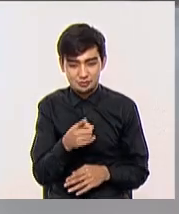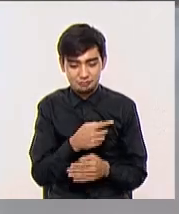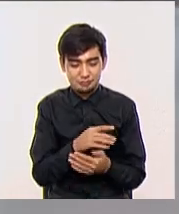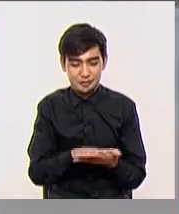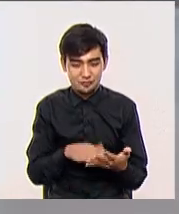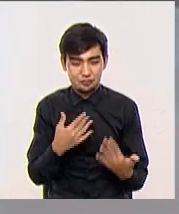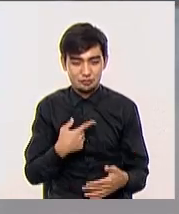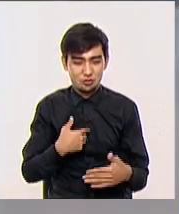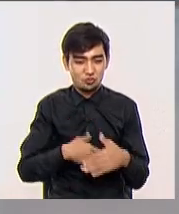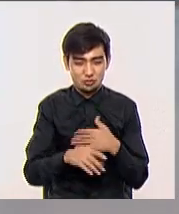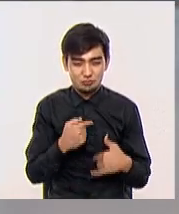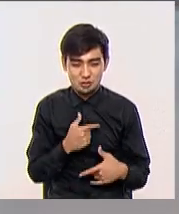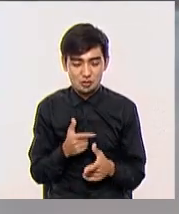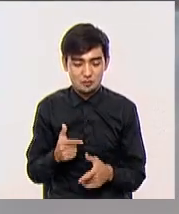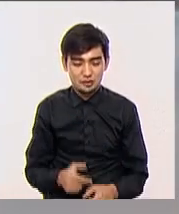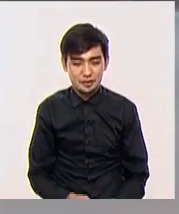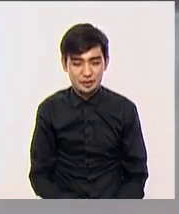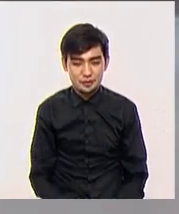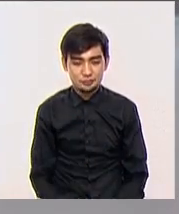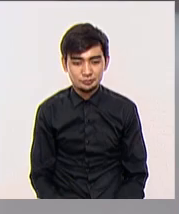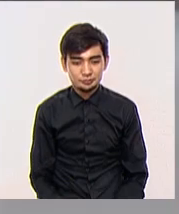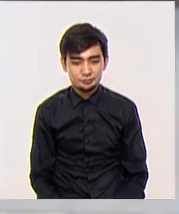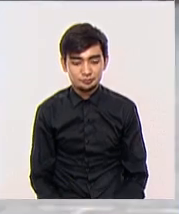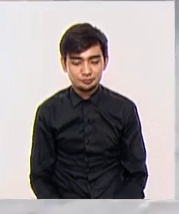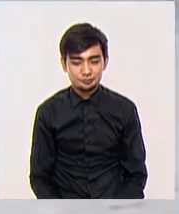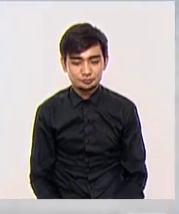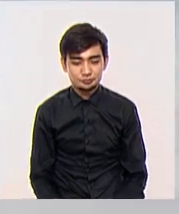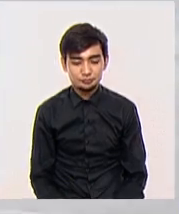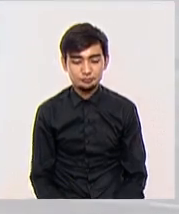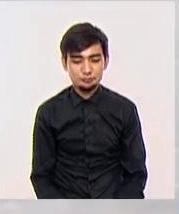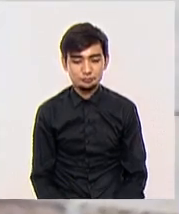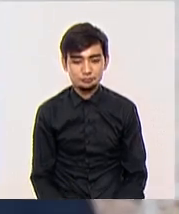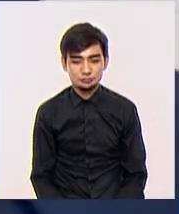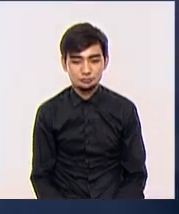что готов подать в отставку. Далее Насипова, Дидар Елеуф, Информбюро, Нур-Султан.